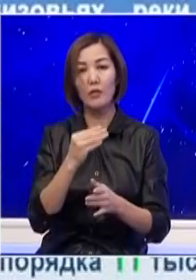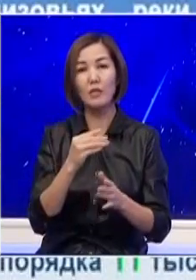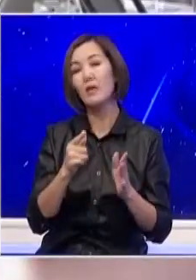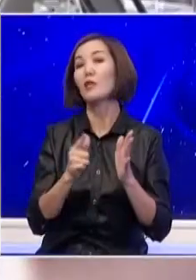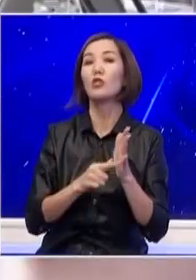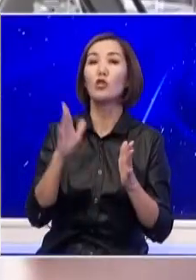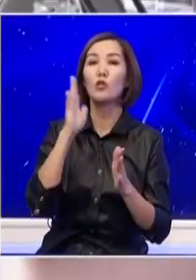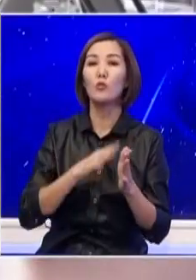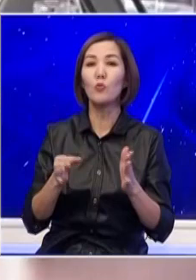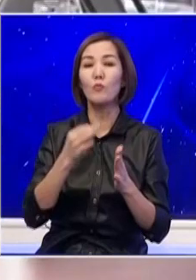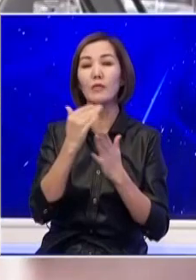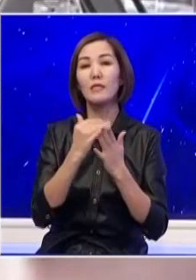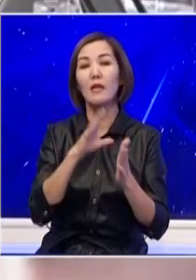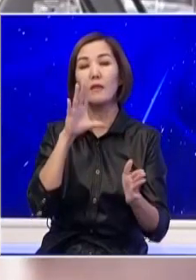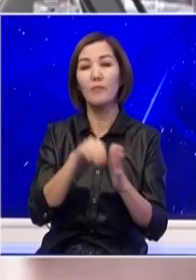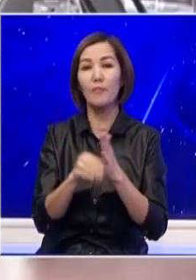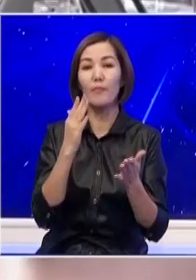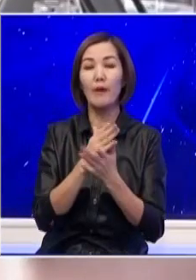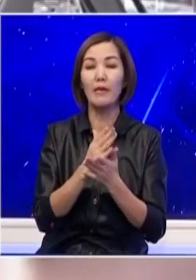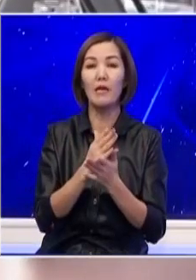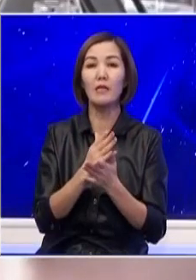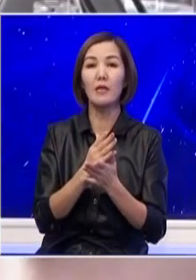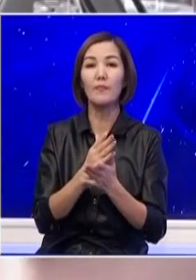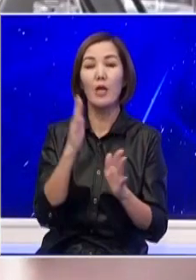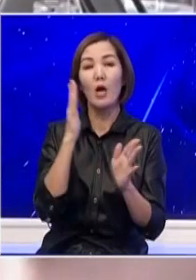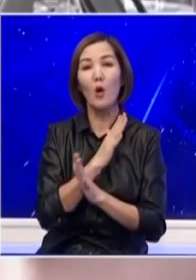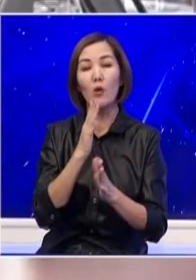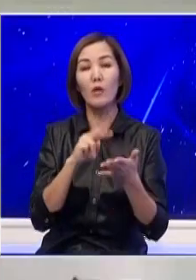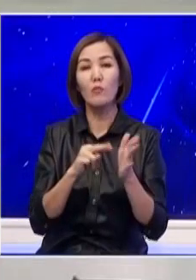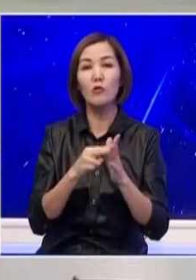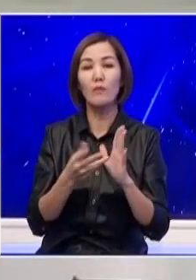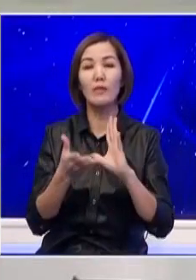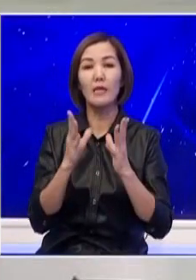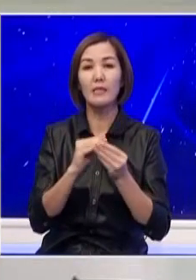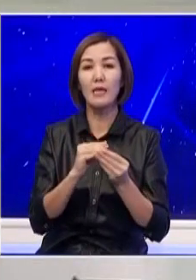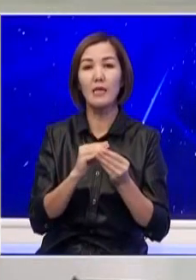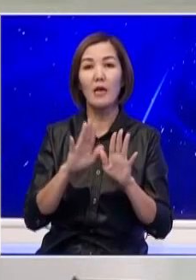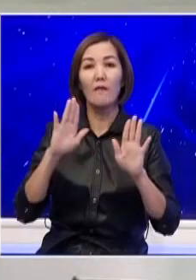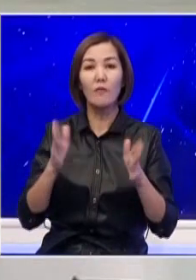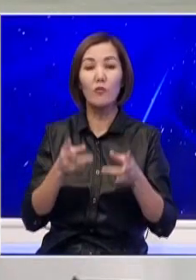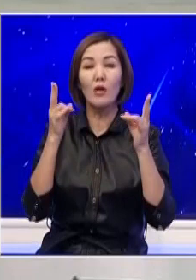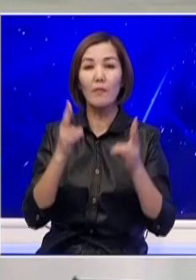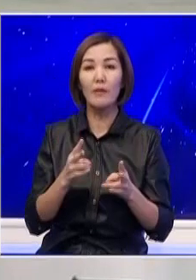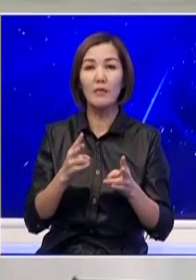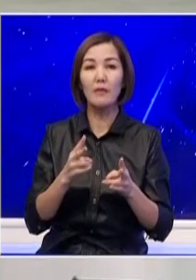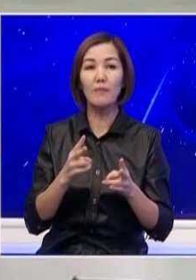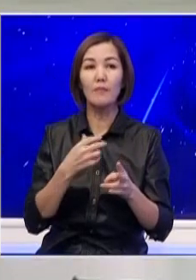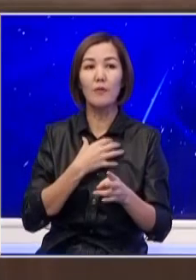Жетісу облыстары да бар. Ал үкімет басшысы ауа райы болжамына сай апат айтып келе жатыр деп дабыл